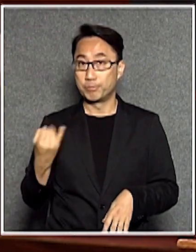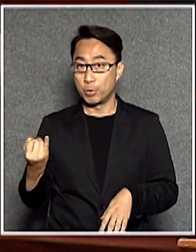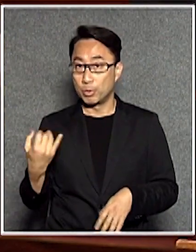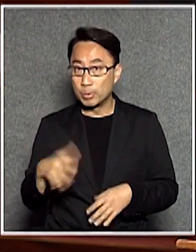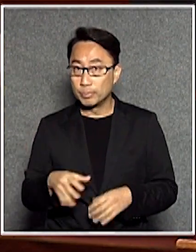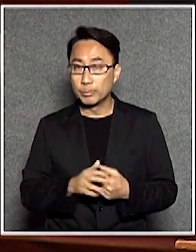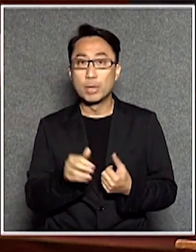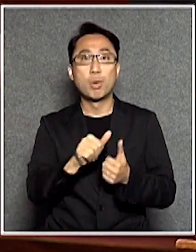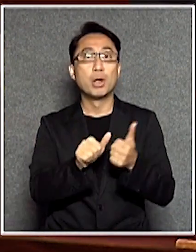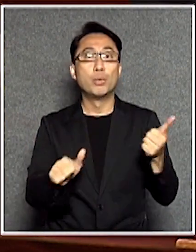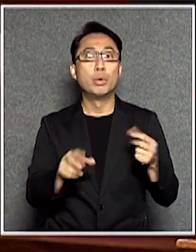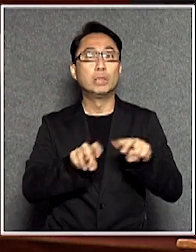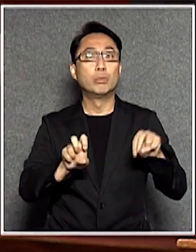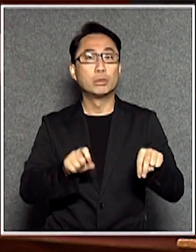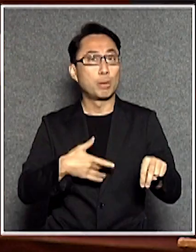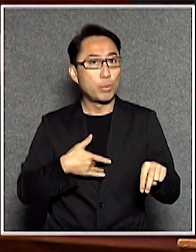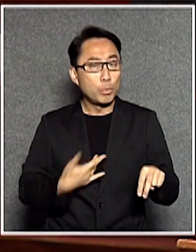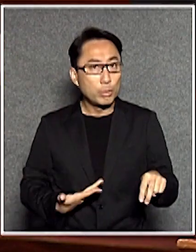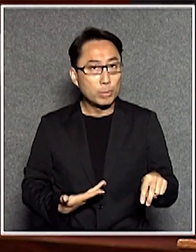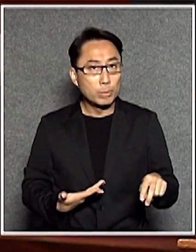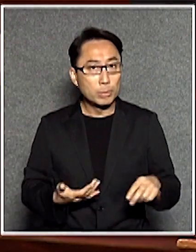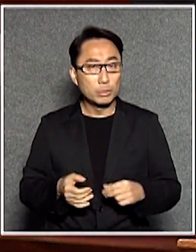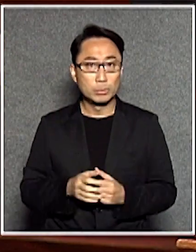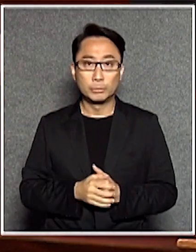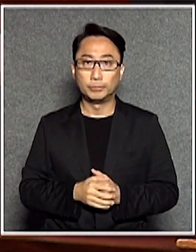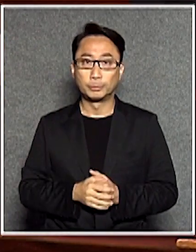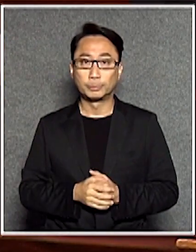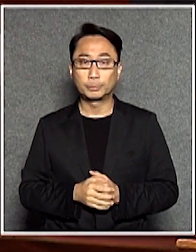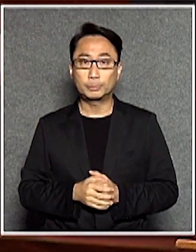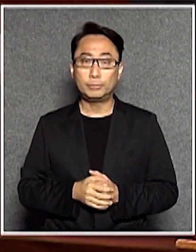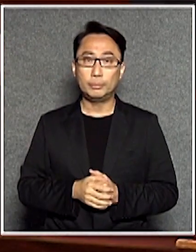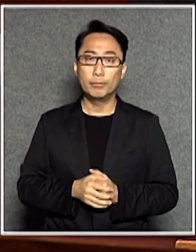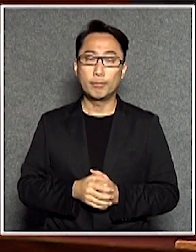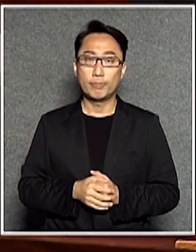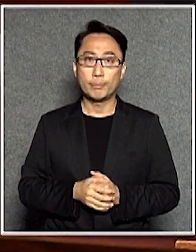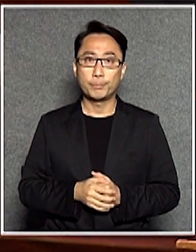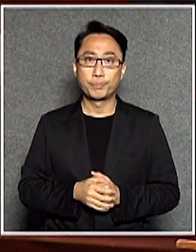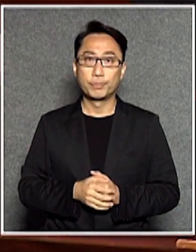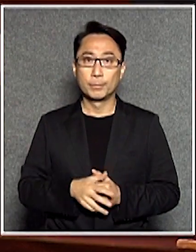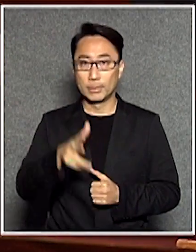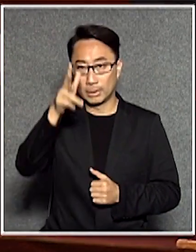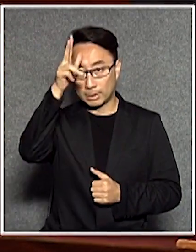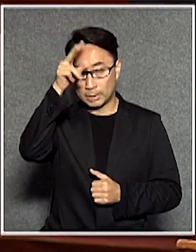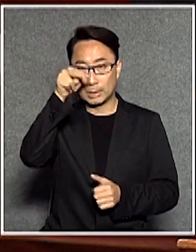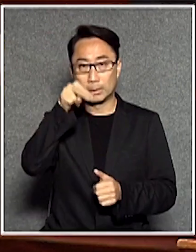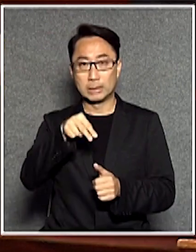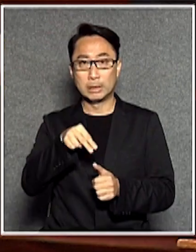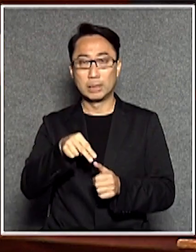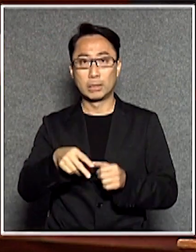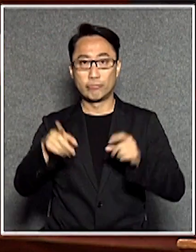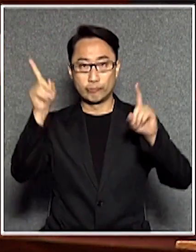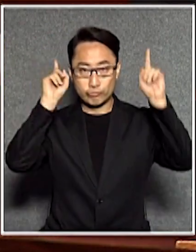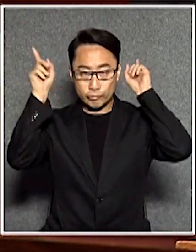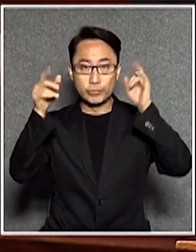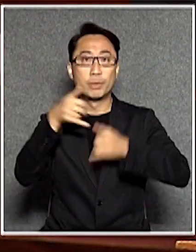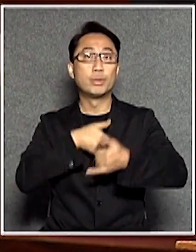委員會還調查什麼呢？這些的 政治大龍鳳，我覺得在